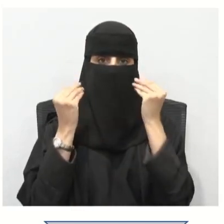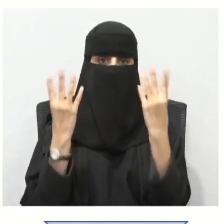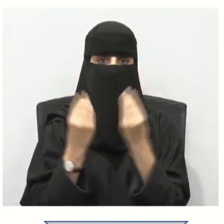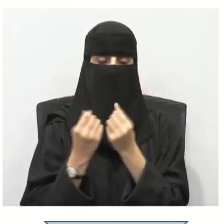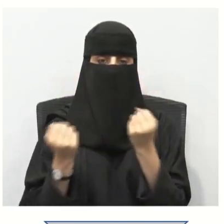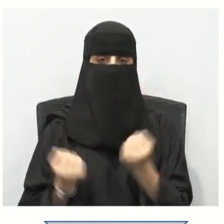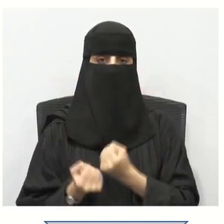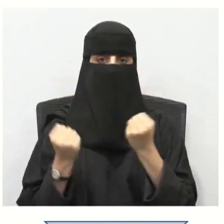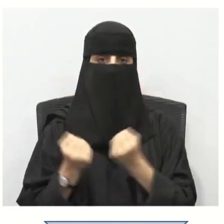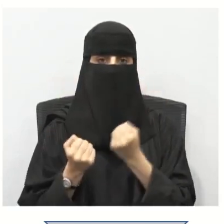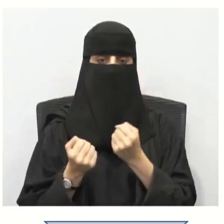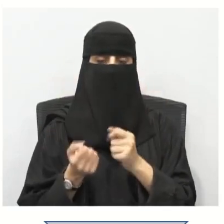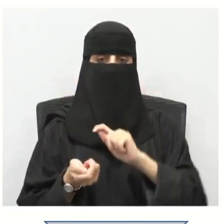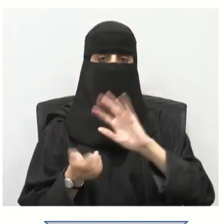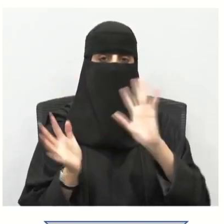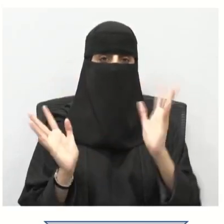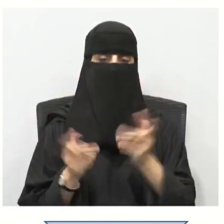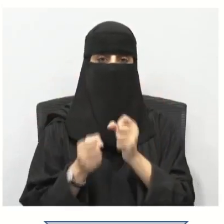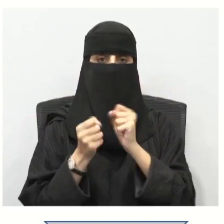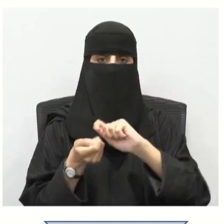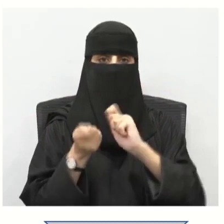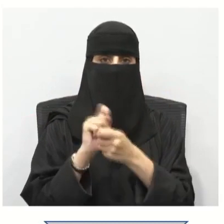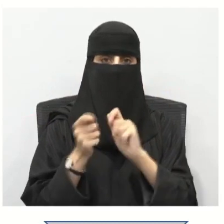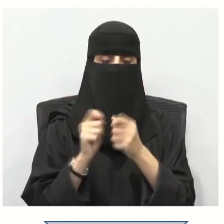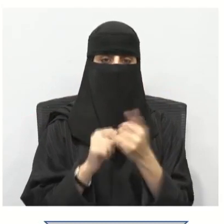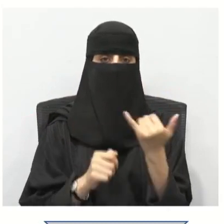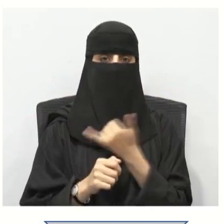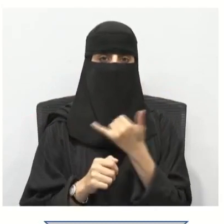والعمل يصبح كل صعب